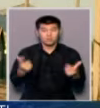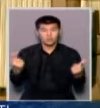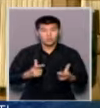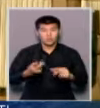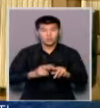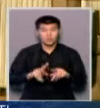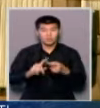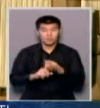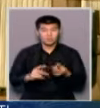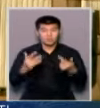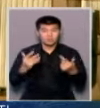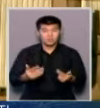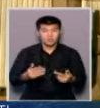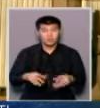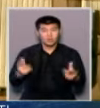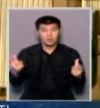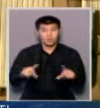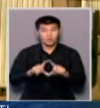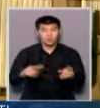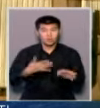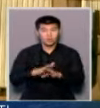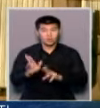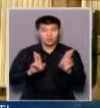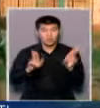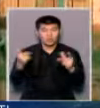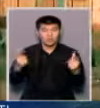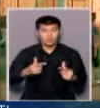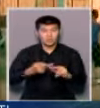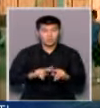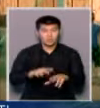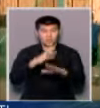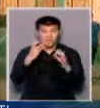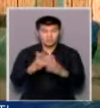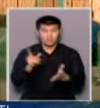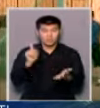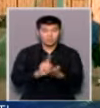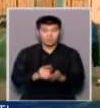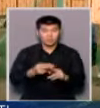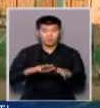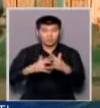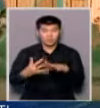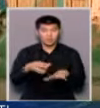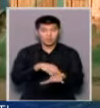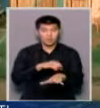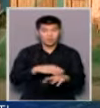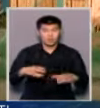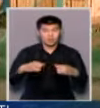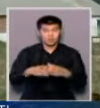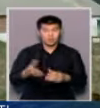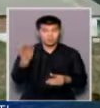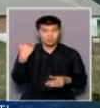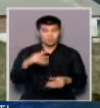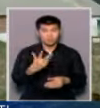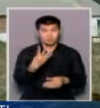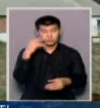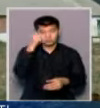күнге нашарлауына байланысты учаскелерде толық карантиндік талаптар қатаң сақталуы шарт. Ауыл әкімінің уәкілеттік мерзімі бұрынғыша